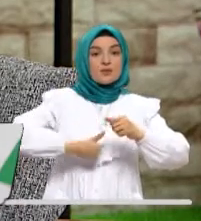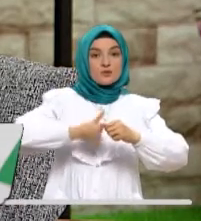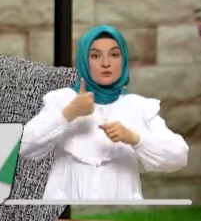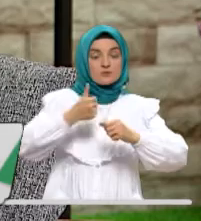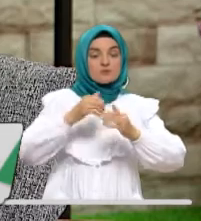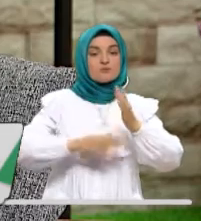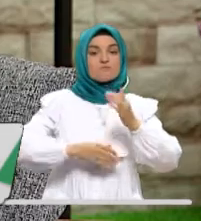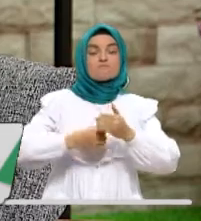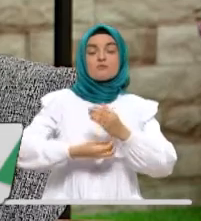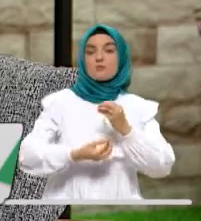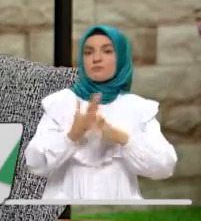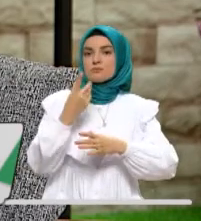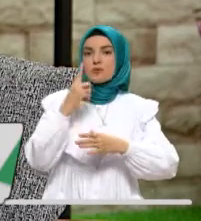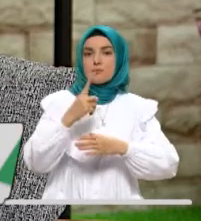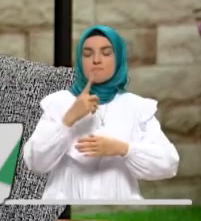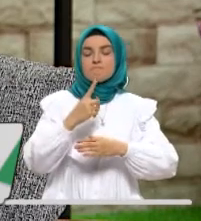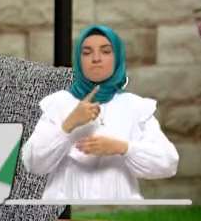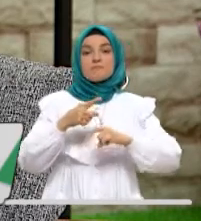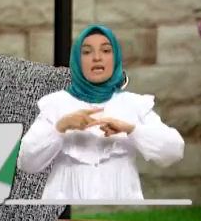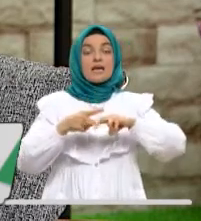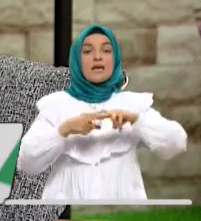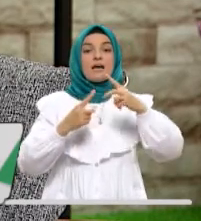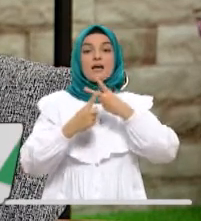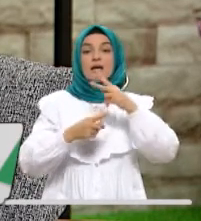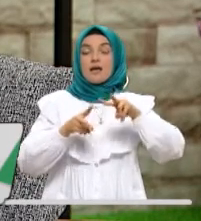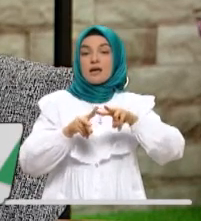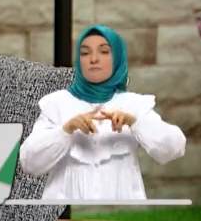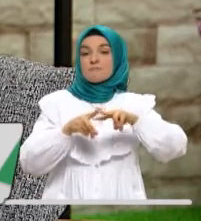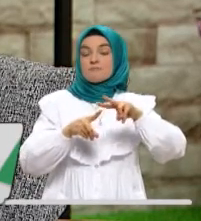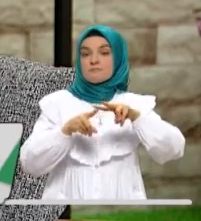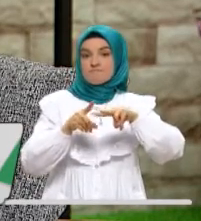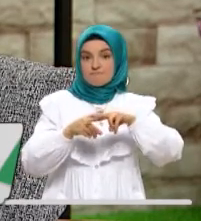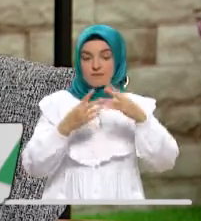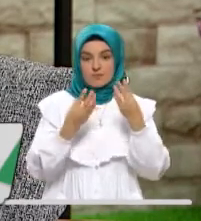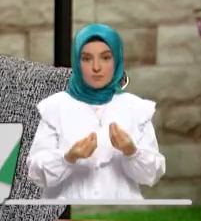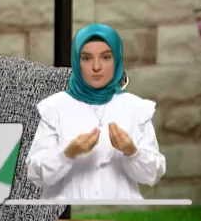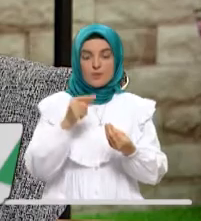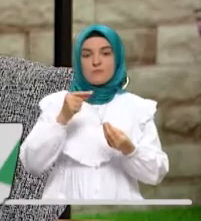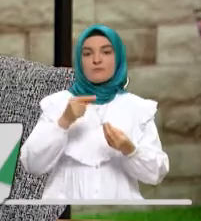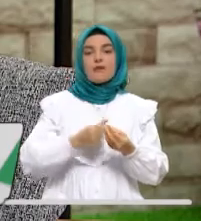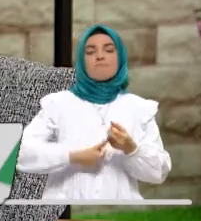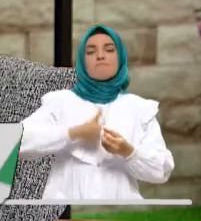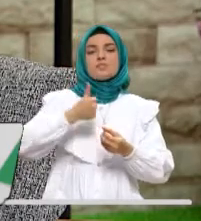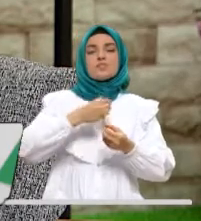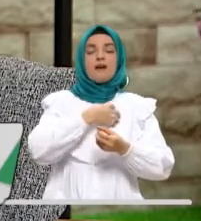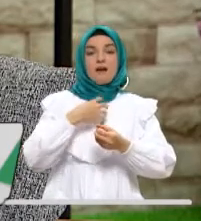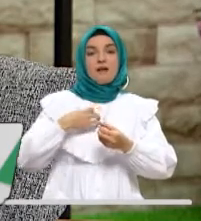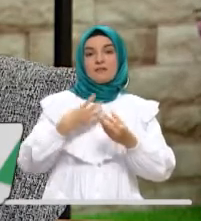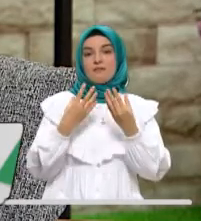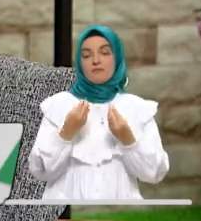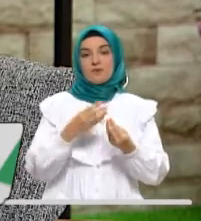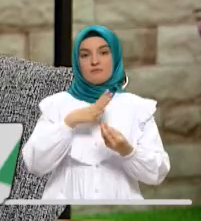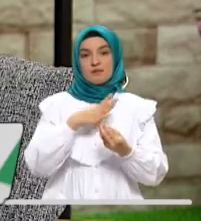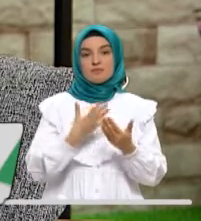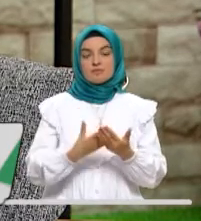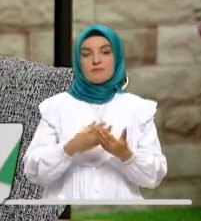Hayme Ana'dır. Yani en başında bir anne vardır. O yüzden günümüzde veya işte hani belki 100 yıldır yazılan bazı